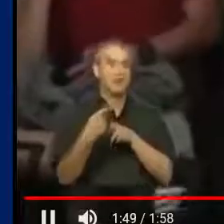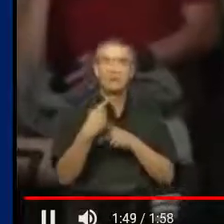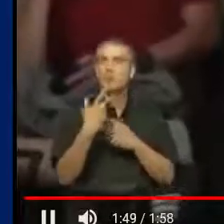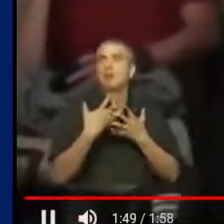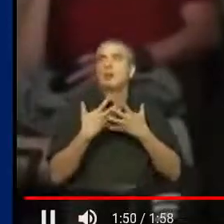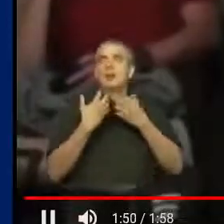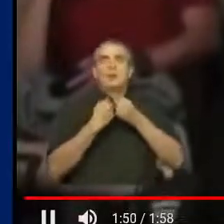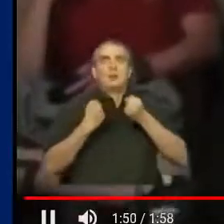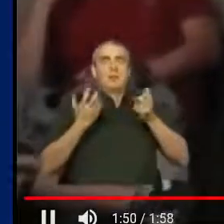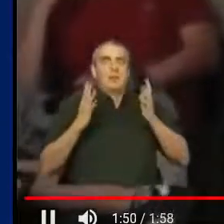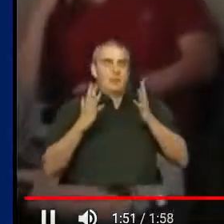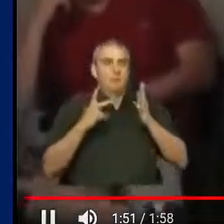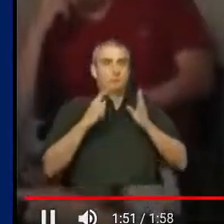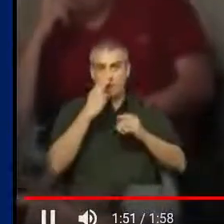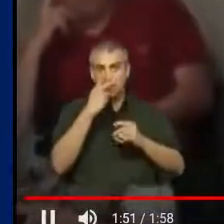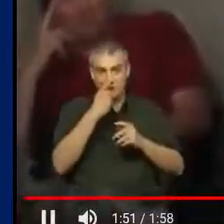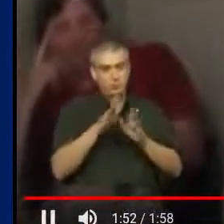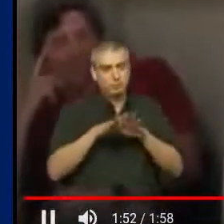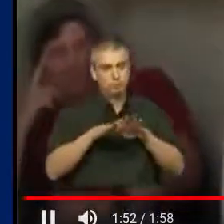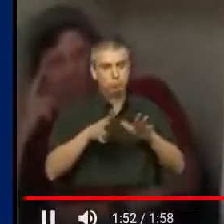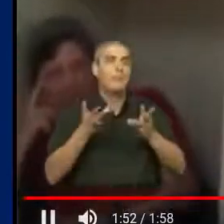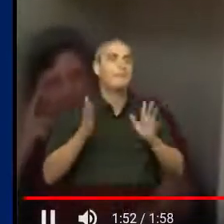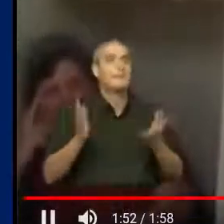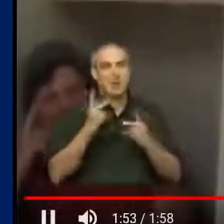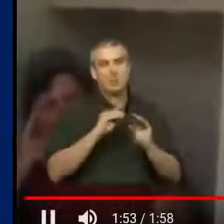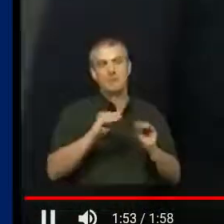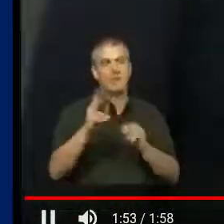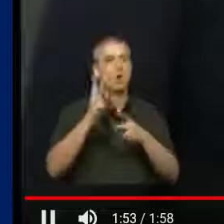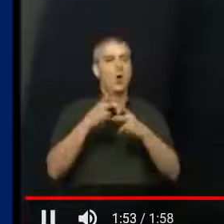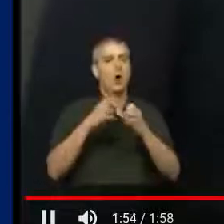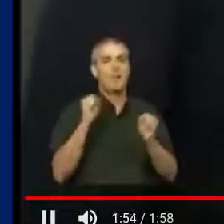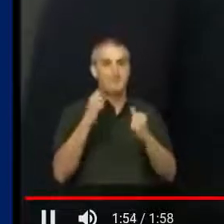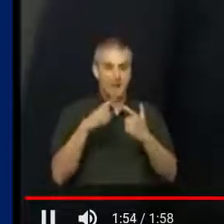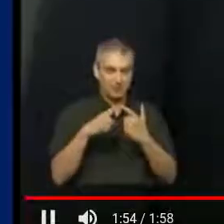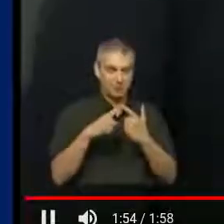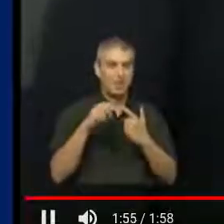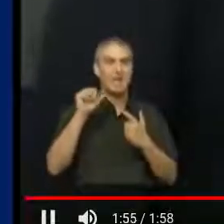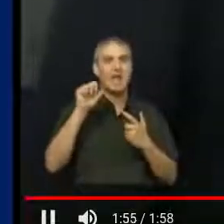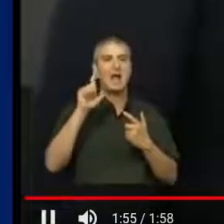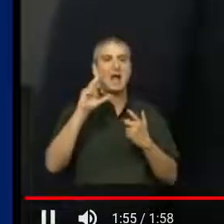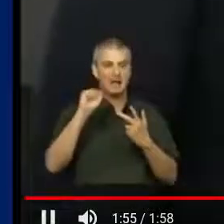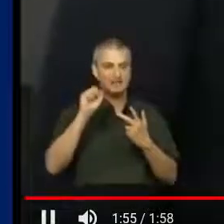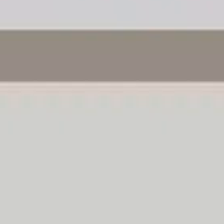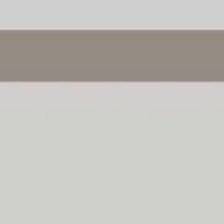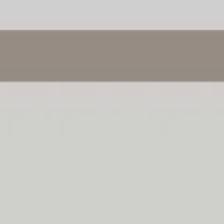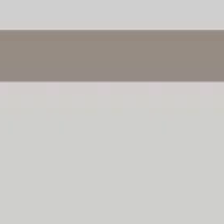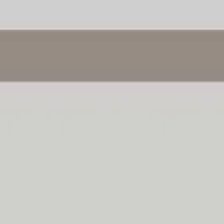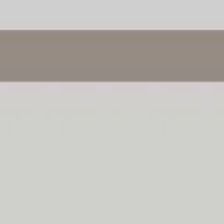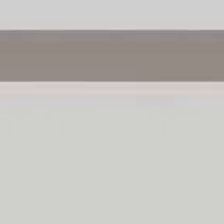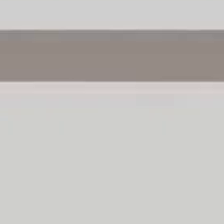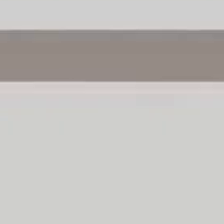דרמטיים מספיק כדי שהניסוי יתרחב במהרה ויעבור גם לחולי פרקינסון, ALS וטרשת נפוצה.